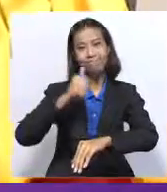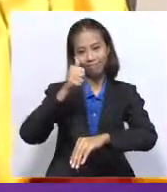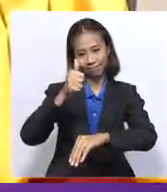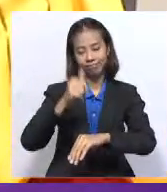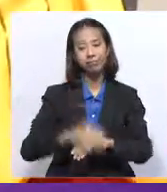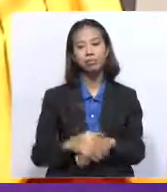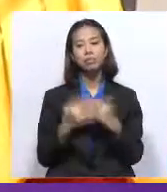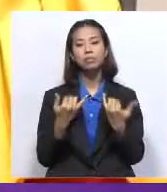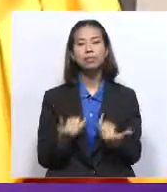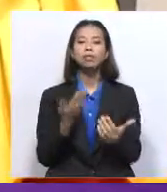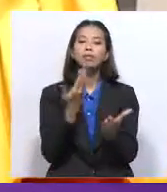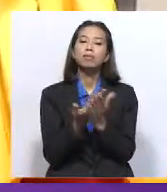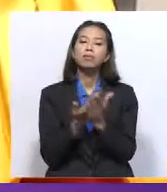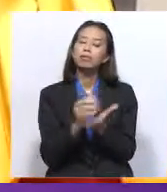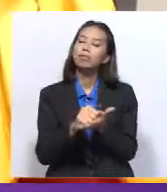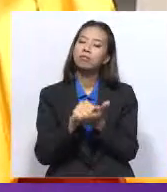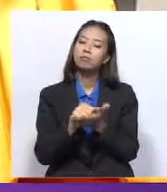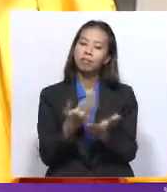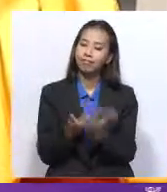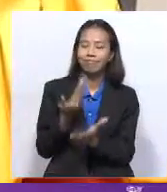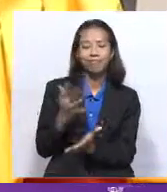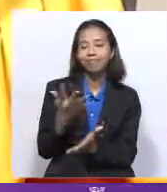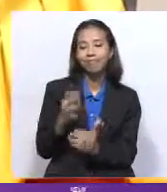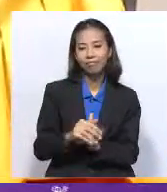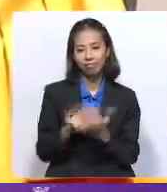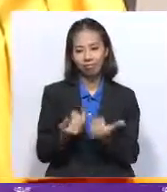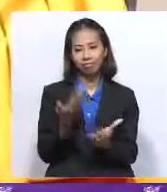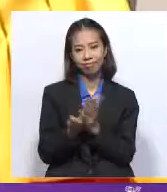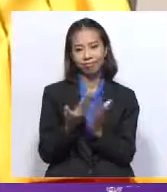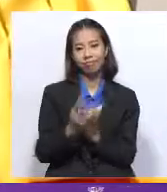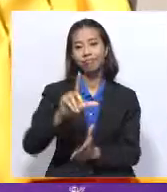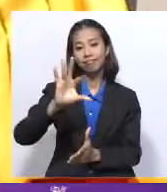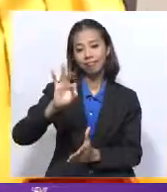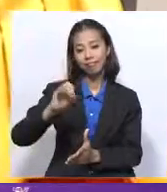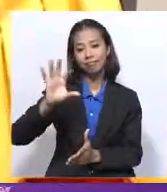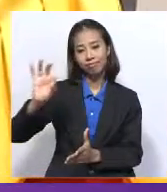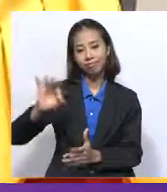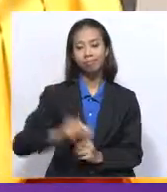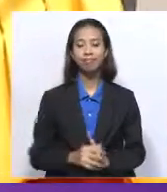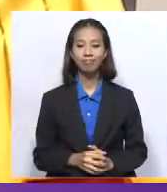ได้เลยค่ะซึ่งราคาในการบริการนะคะไม่แพงเลยค่ะเพียง99 บาทเท่านั้นค่ะ